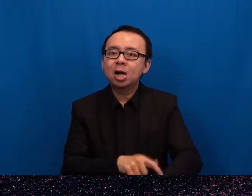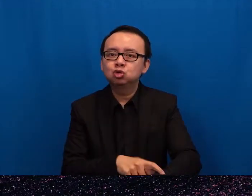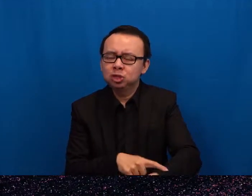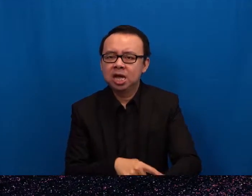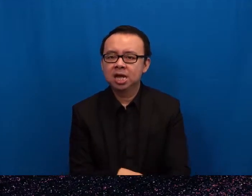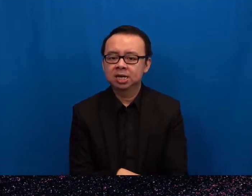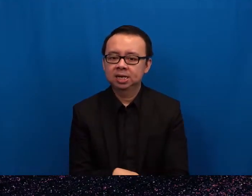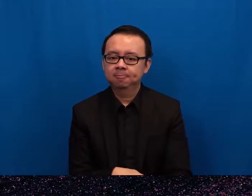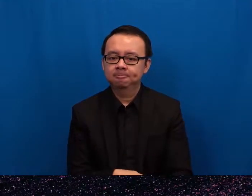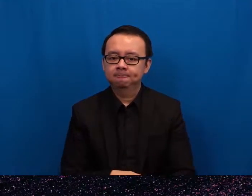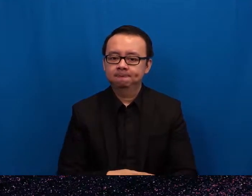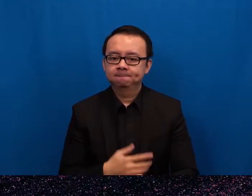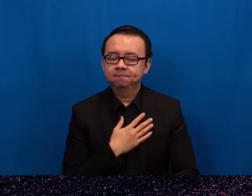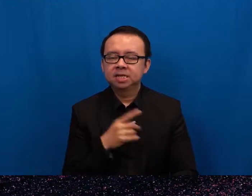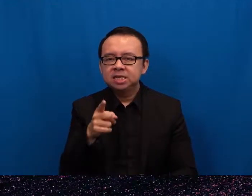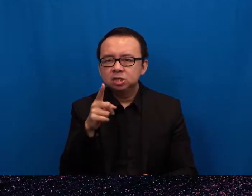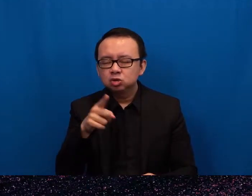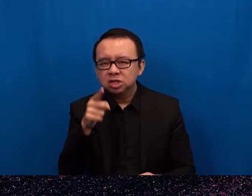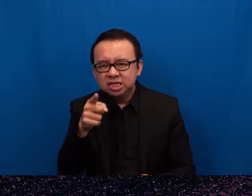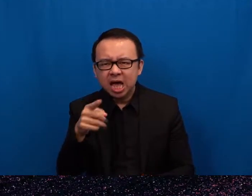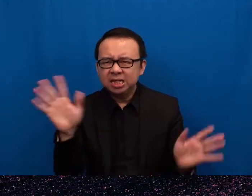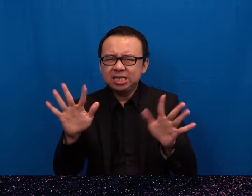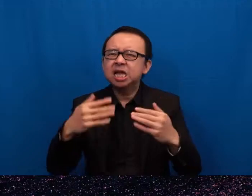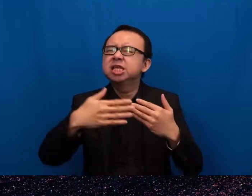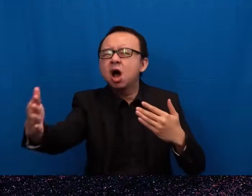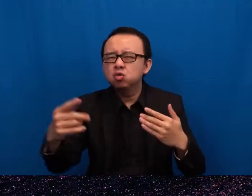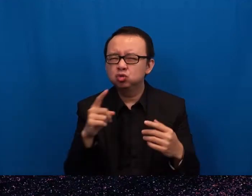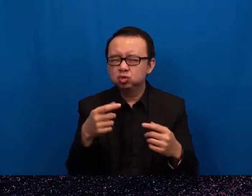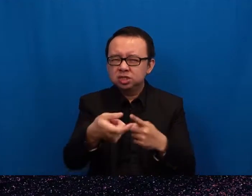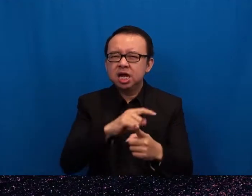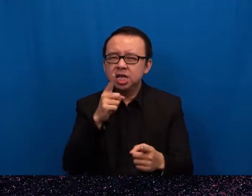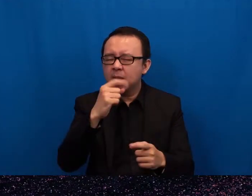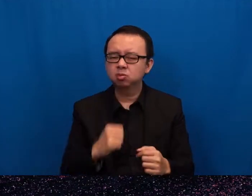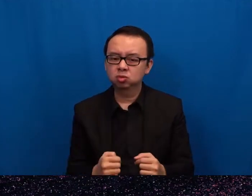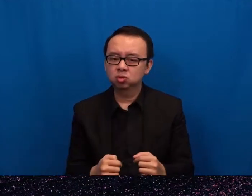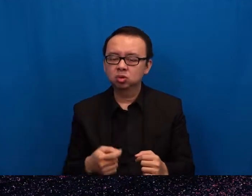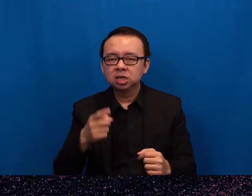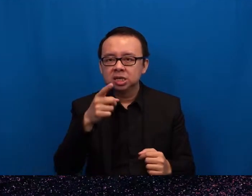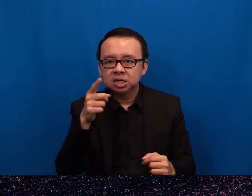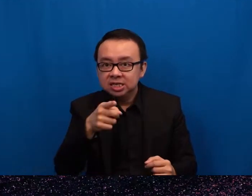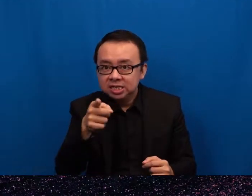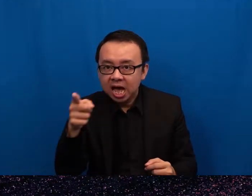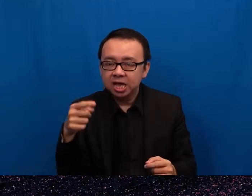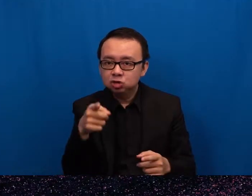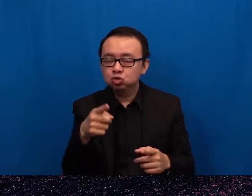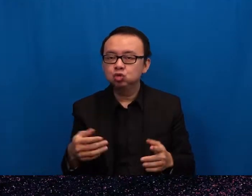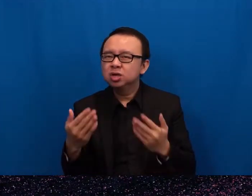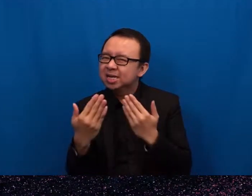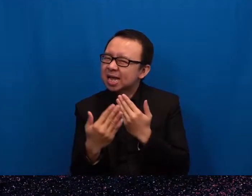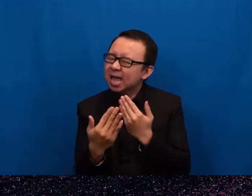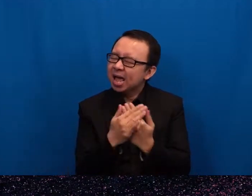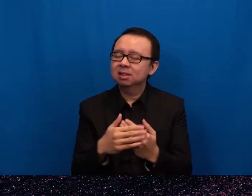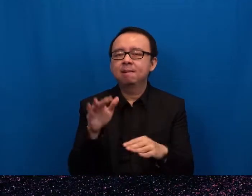seek the lost. He's not far away. She's not far away. They are not far away from you. They are just right next to you, near you. Ayo kita